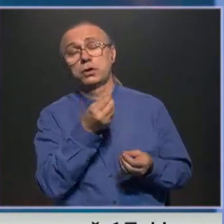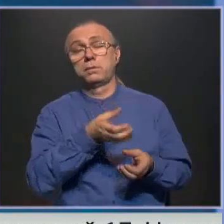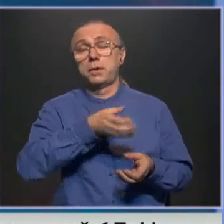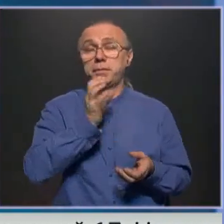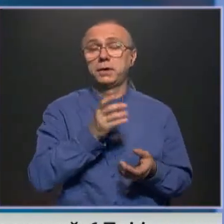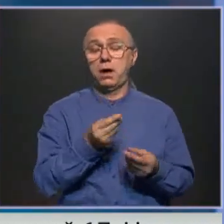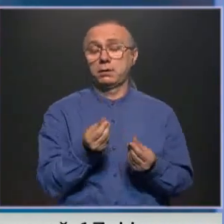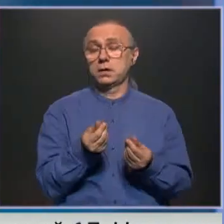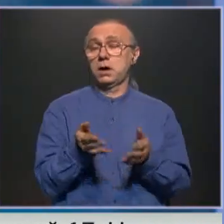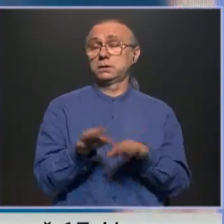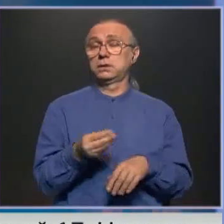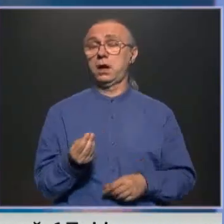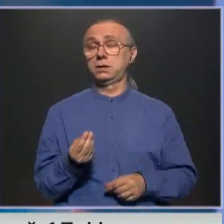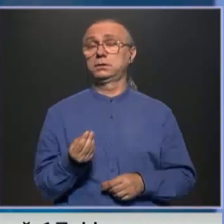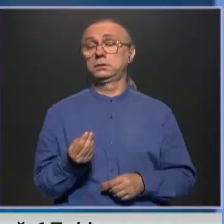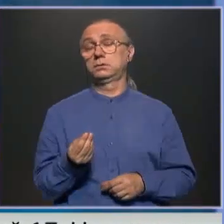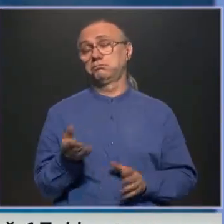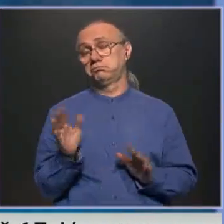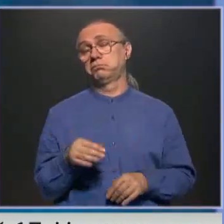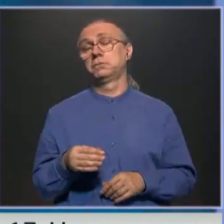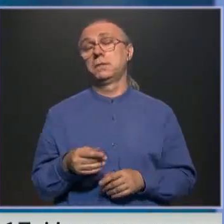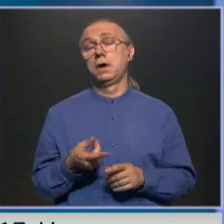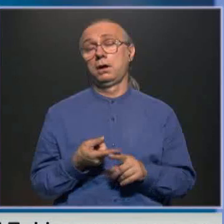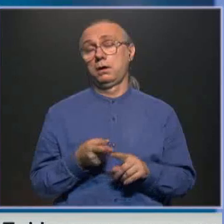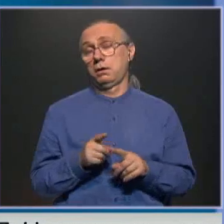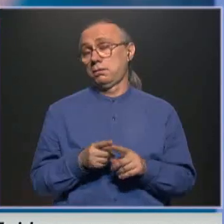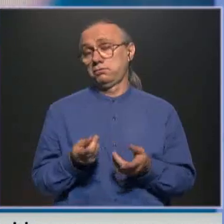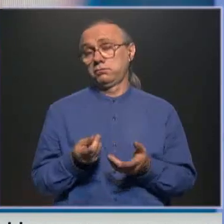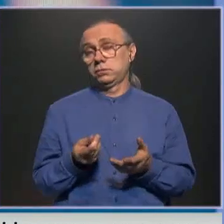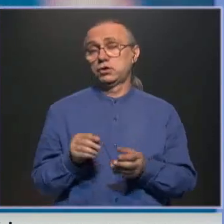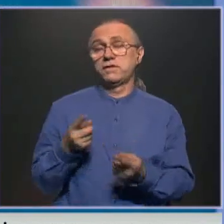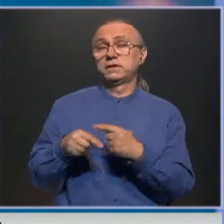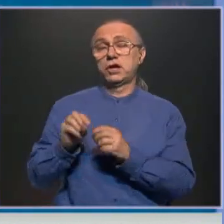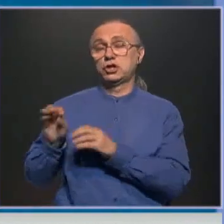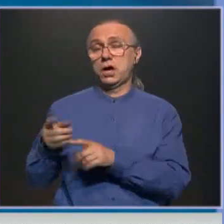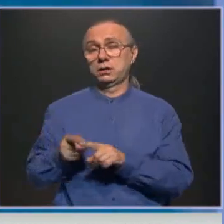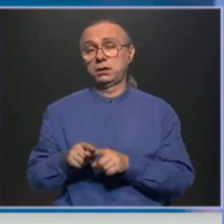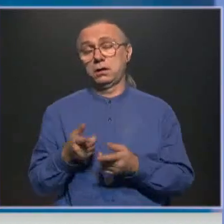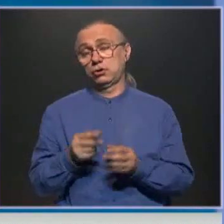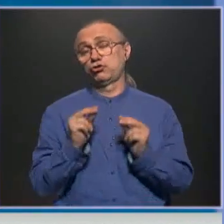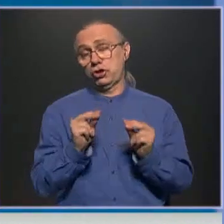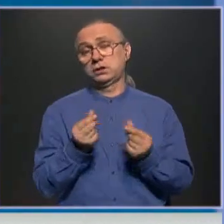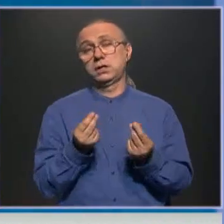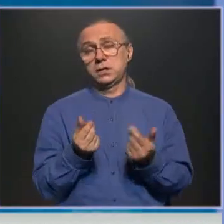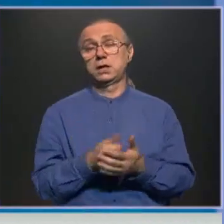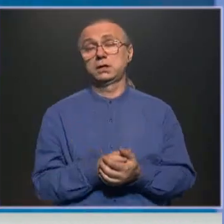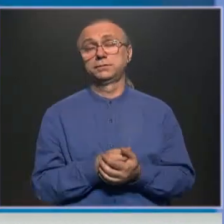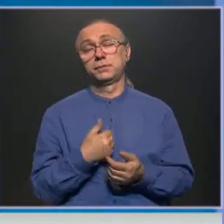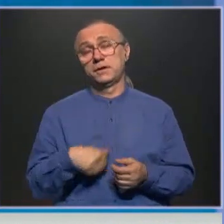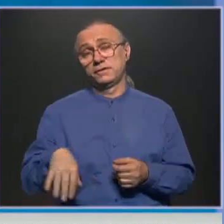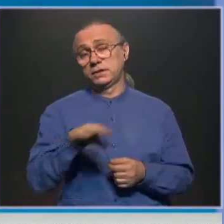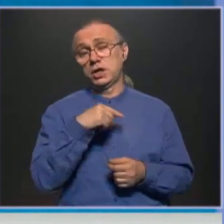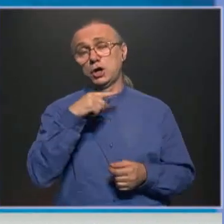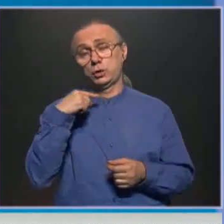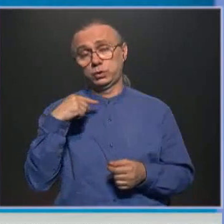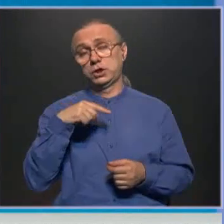идет, а отдает. Нет, это вот честные какие-то выделенные организации, выплаты. Более того, я думаю, все русские люди знают, что